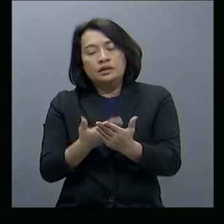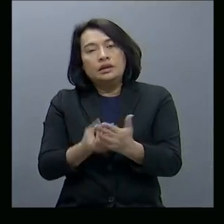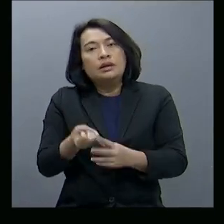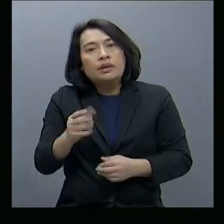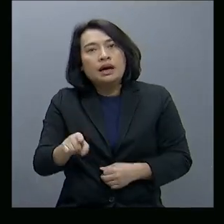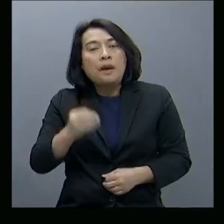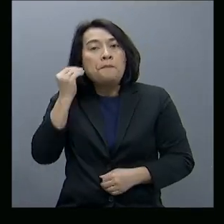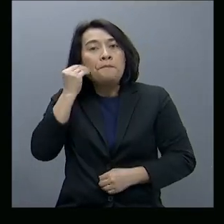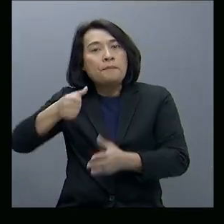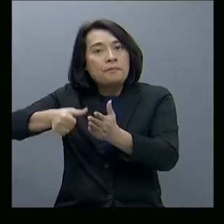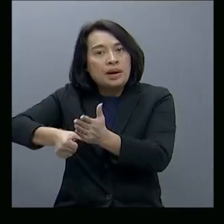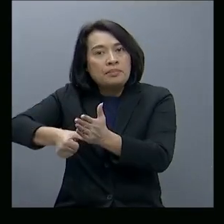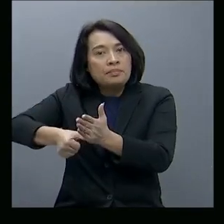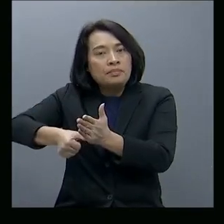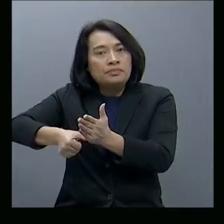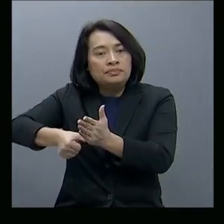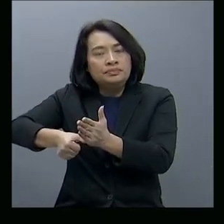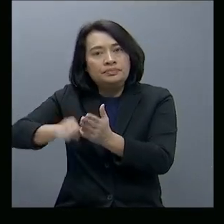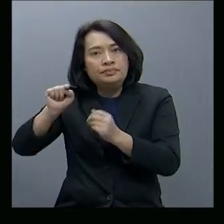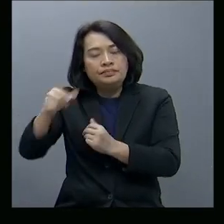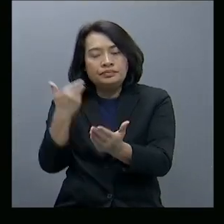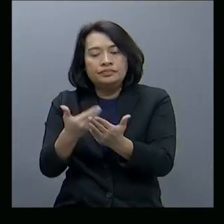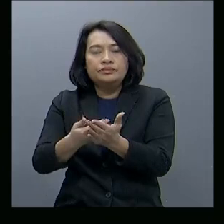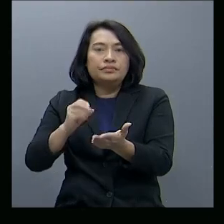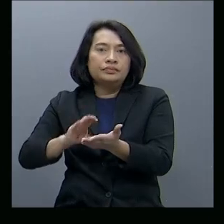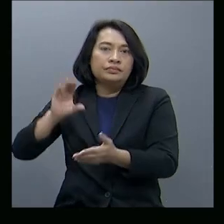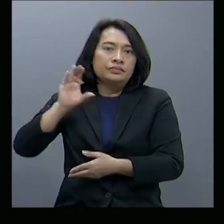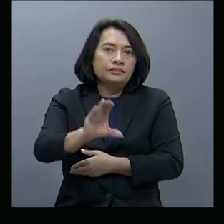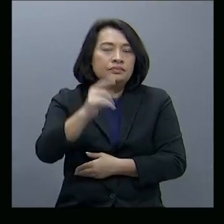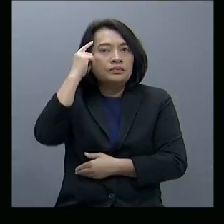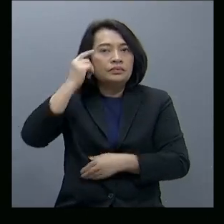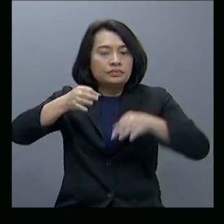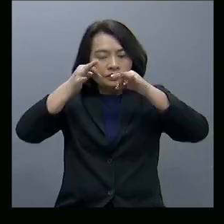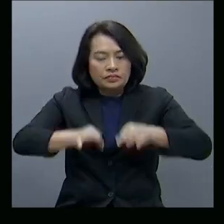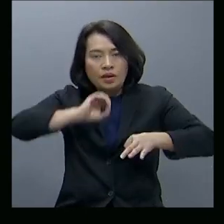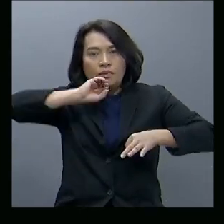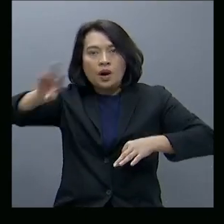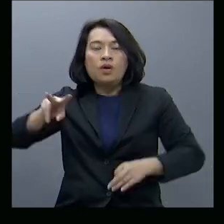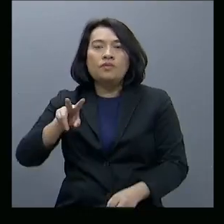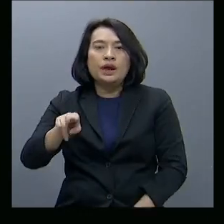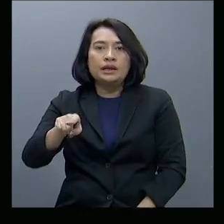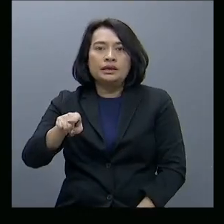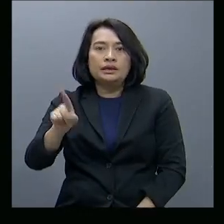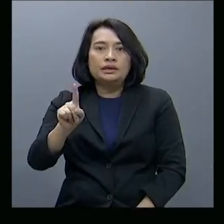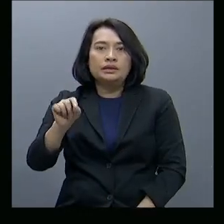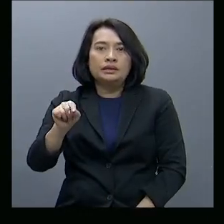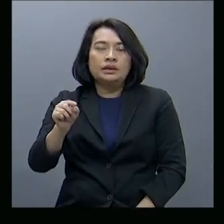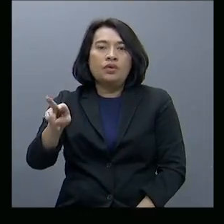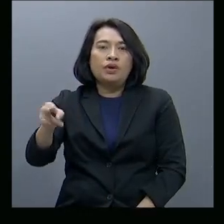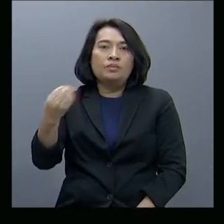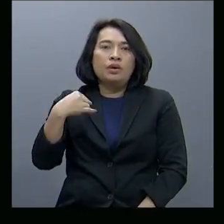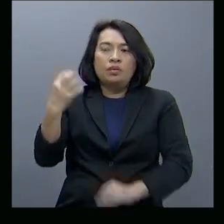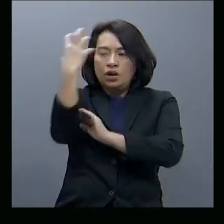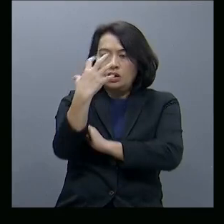บ้านไปจำนำเพื่อจะมาลงทุนอ่ะก็เลยแบบตัดสินใจบอกแฟนอะไรเงี้ยเขาก็เลยบอกว่าเราโดนหลอกแล้วเรายัง